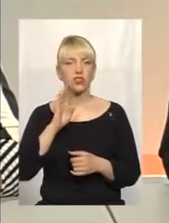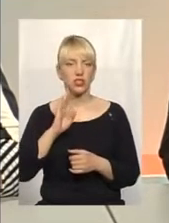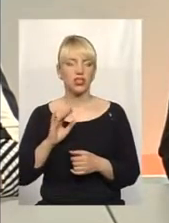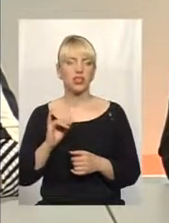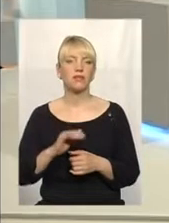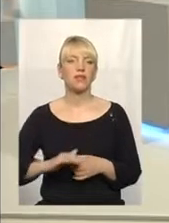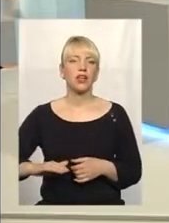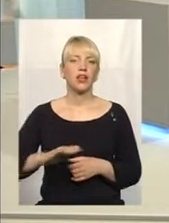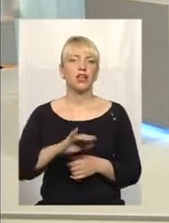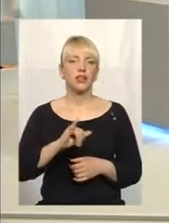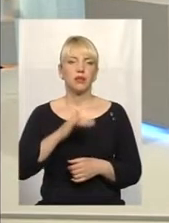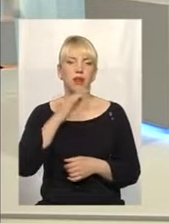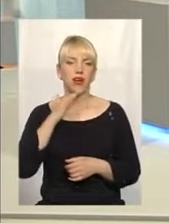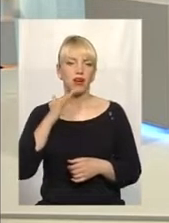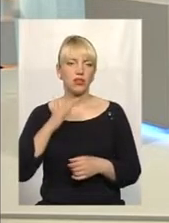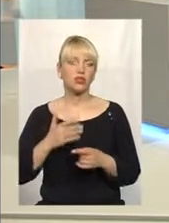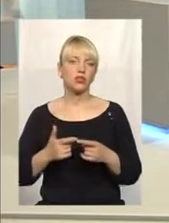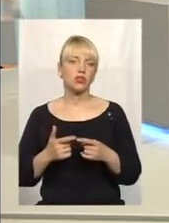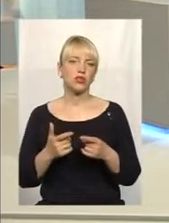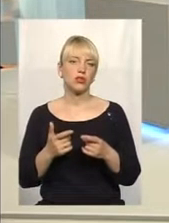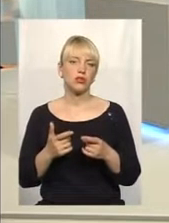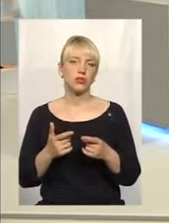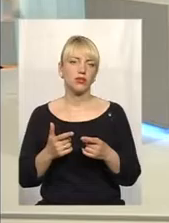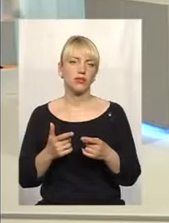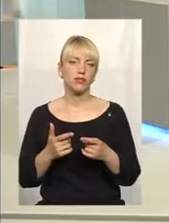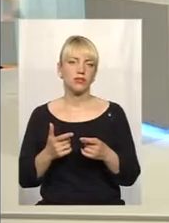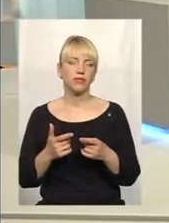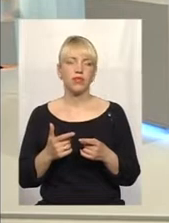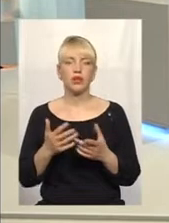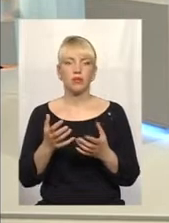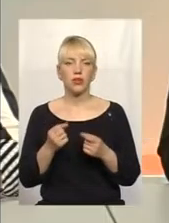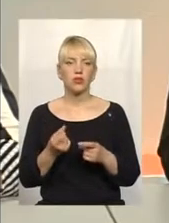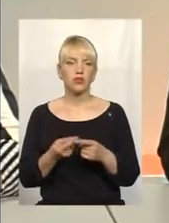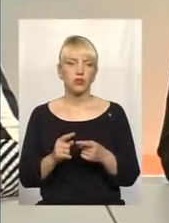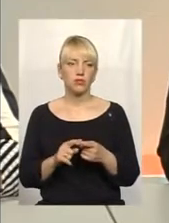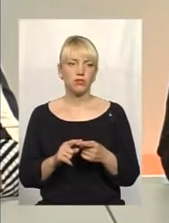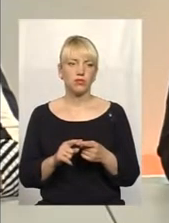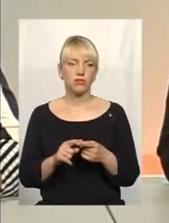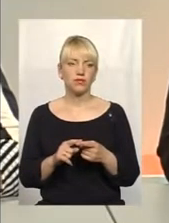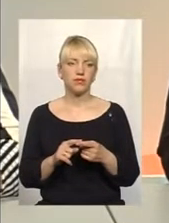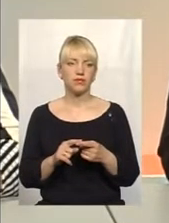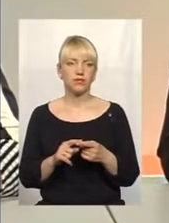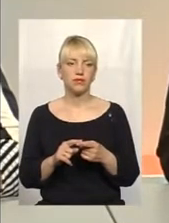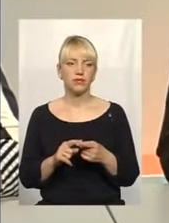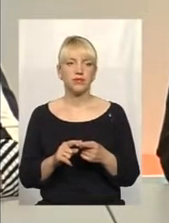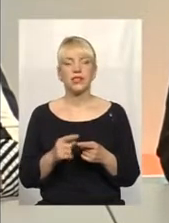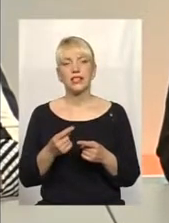вже багато дітей беруть участь, відпочивають у таких закладах. Ну, звісно, як це